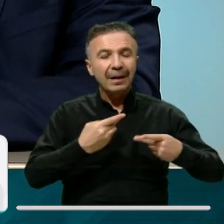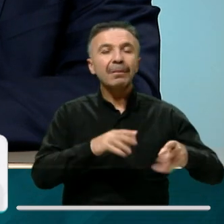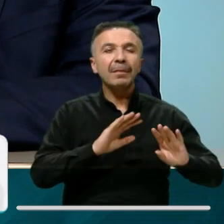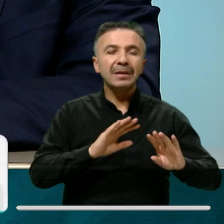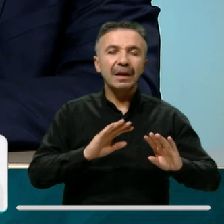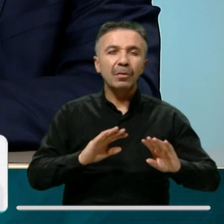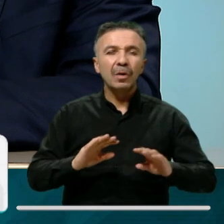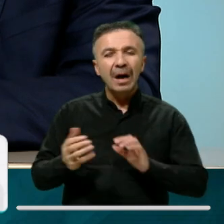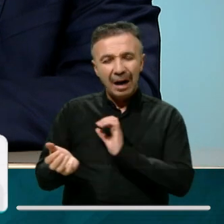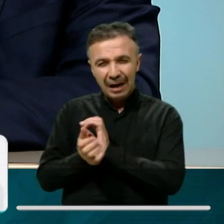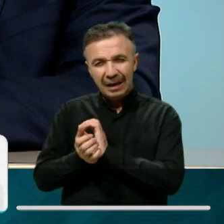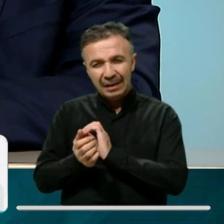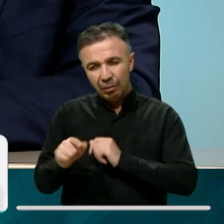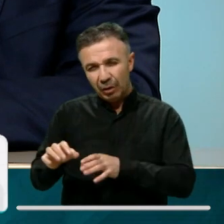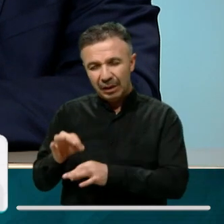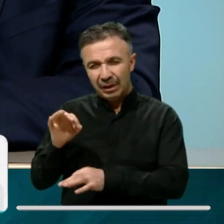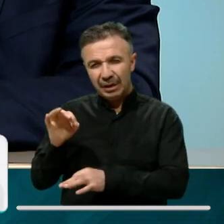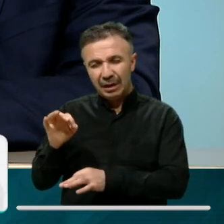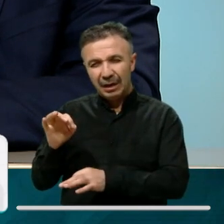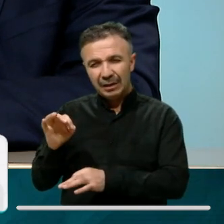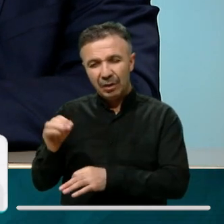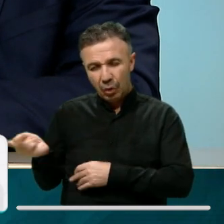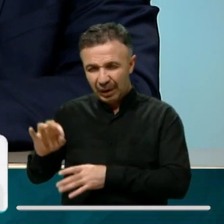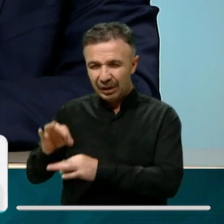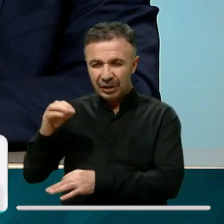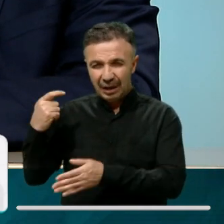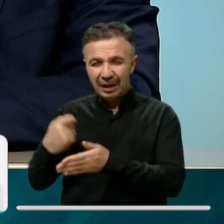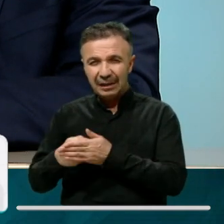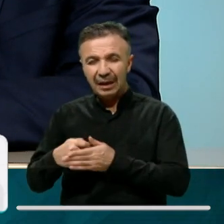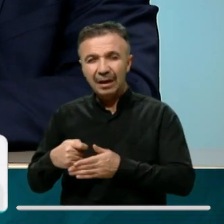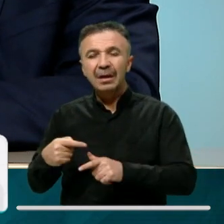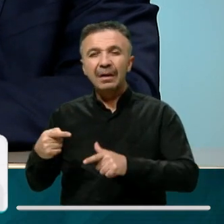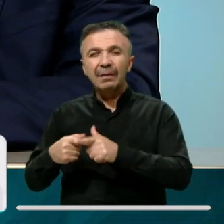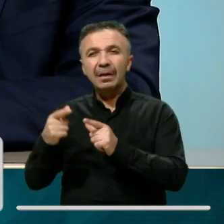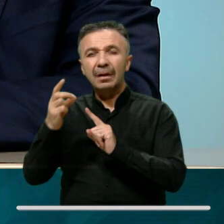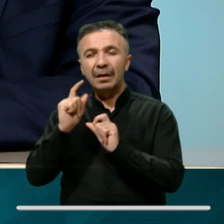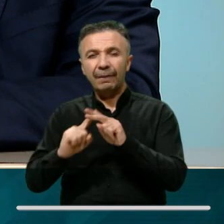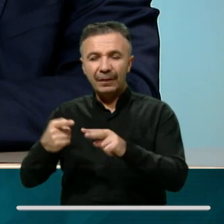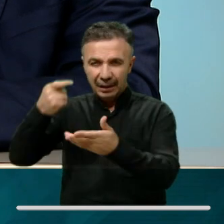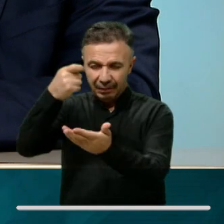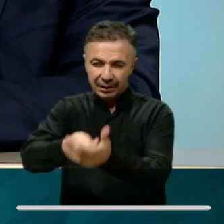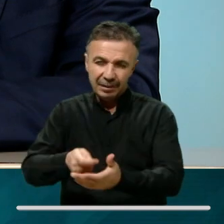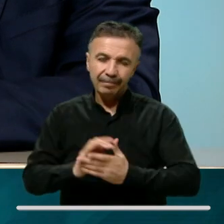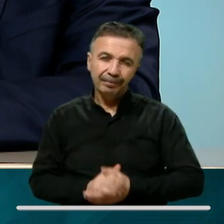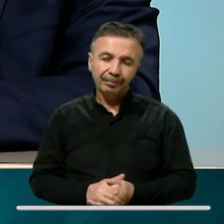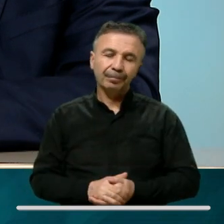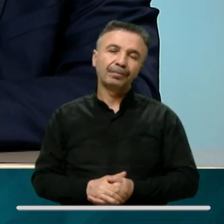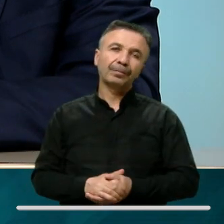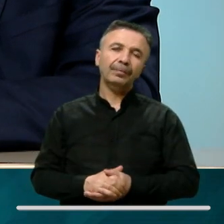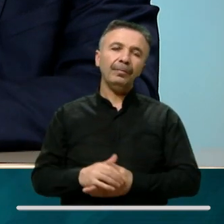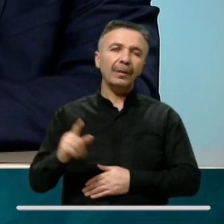mirasçıları onun adına bu oruçların fidyesini ödemelidirler. Eyvallah hocam, peki. Bütün hasta kardeşlerimize